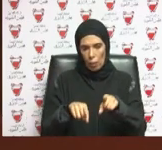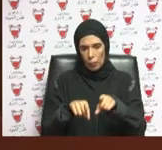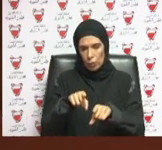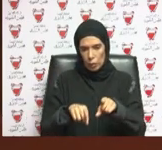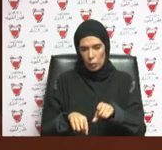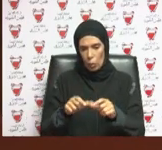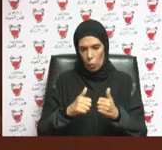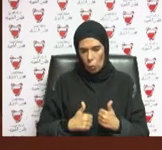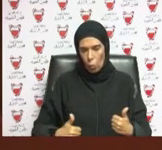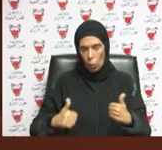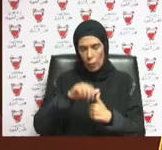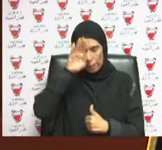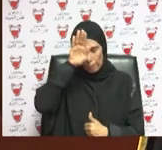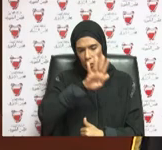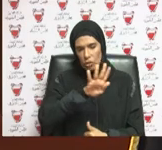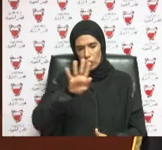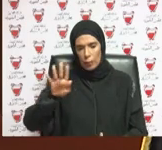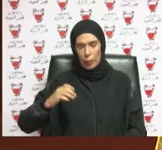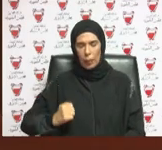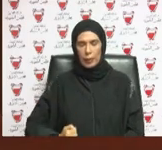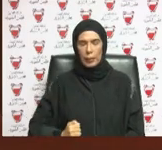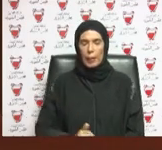الكرام وشعب البحرين الوفي.